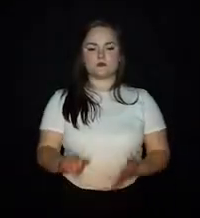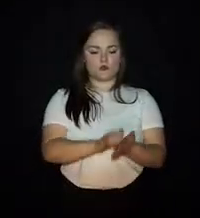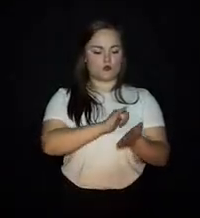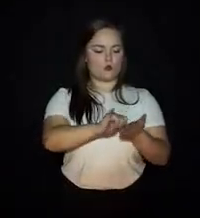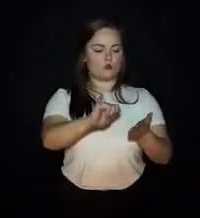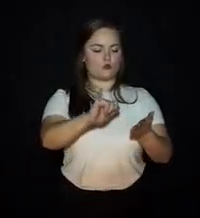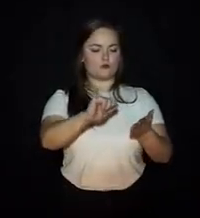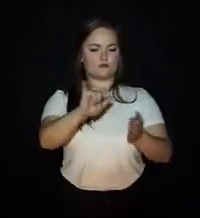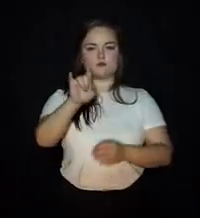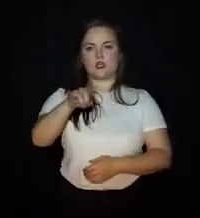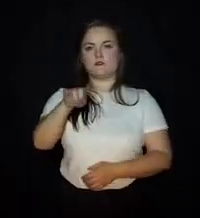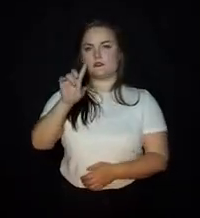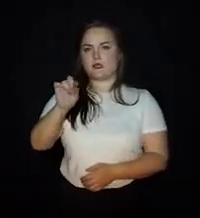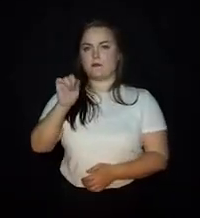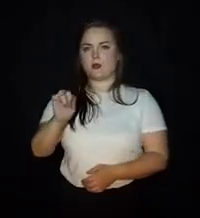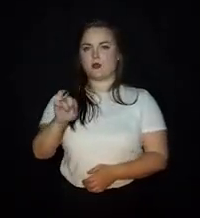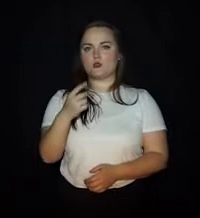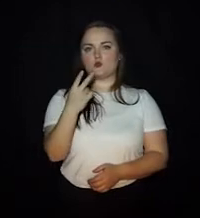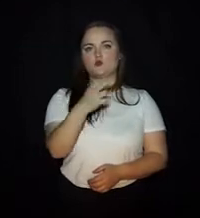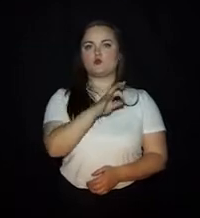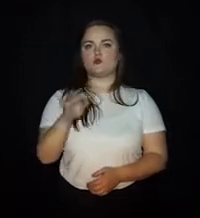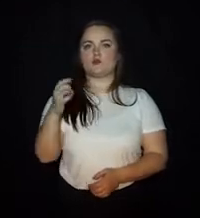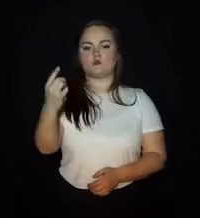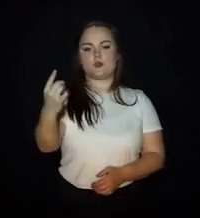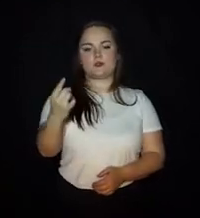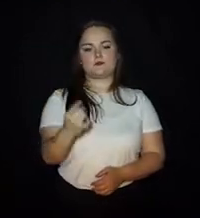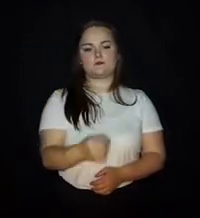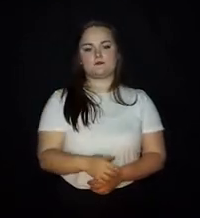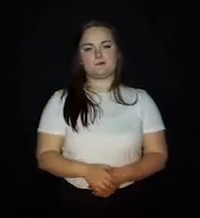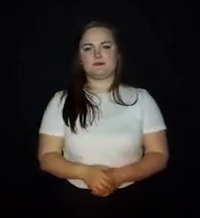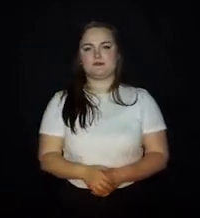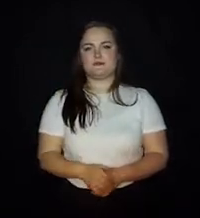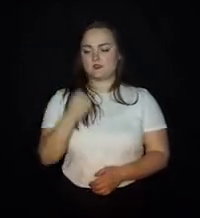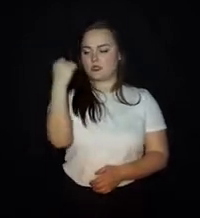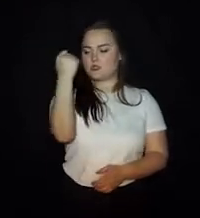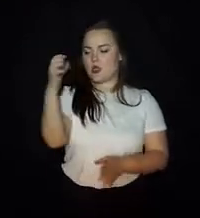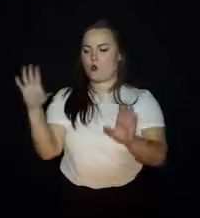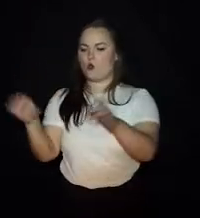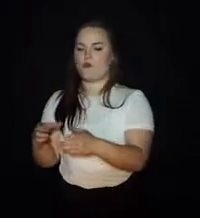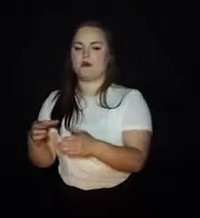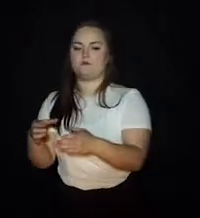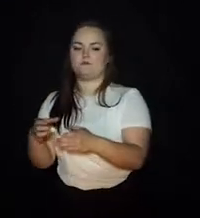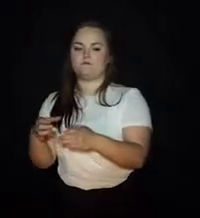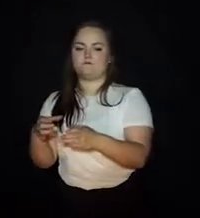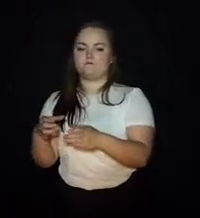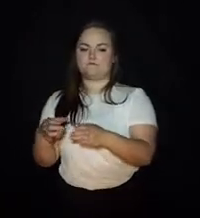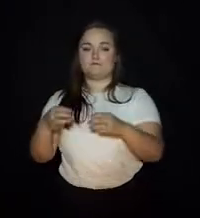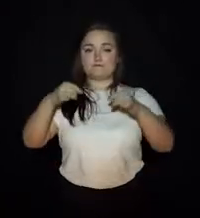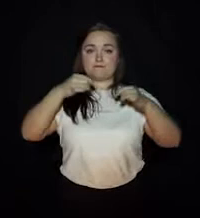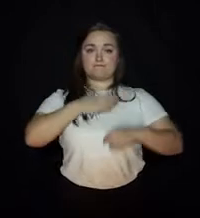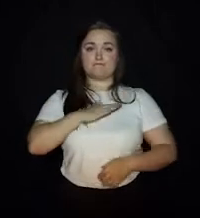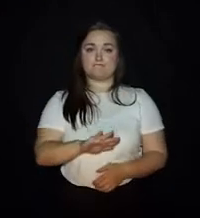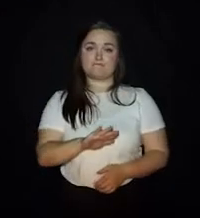New York, 11. september 2001. En terroristgruppe. Dette